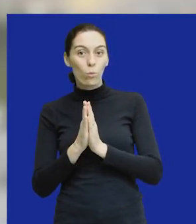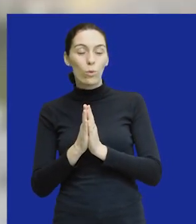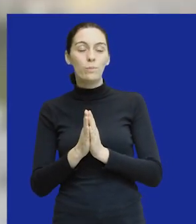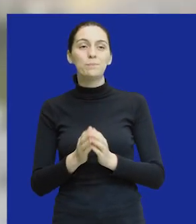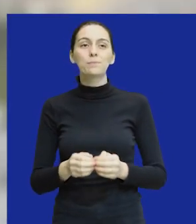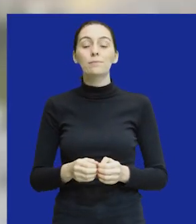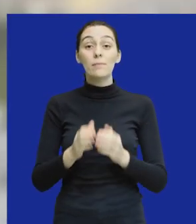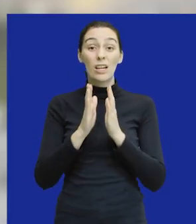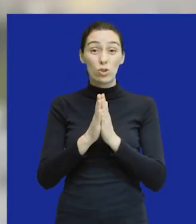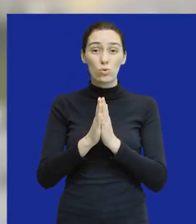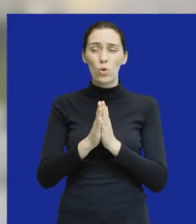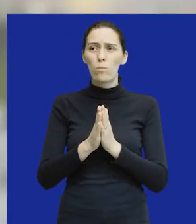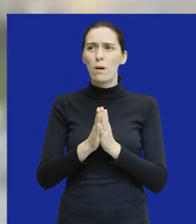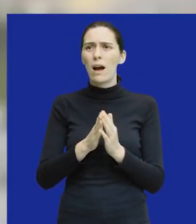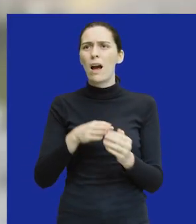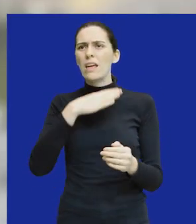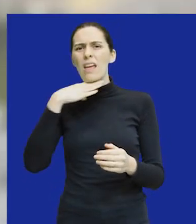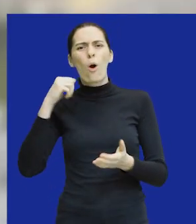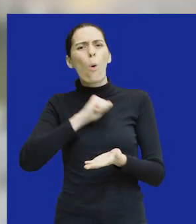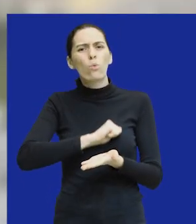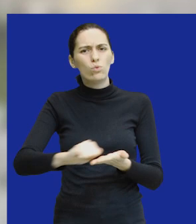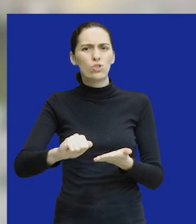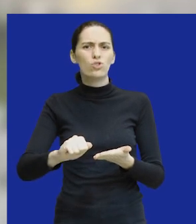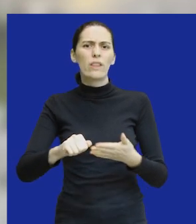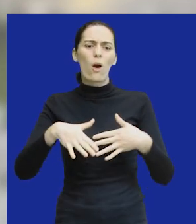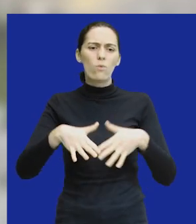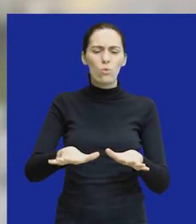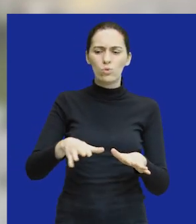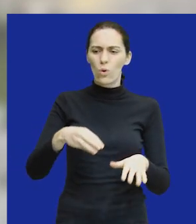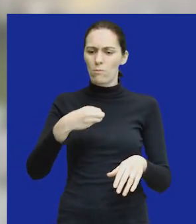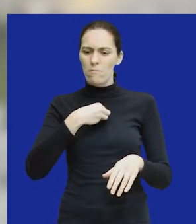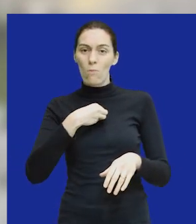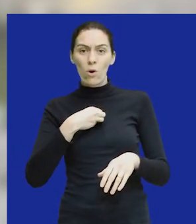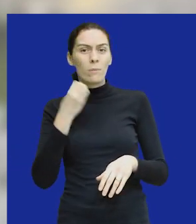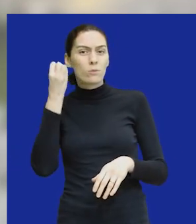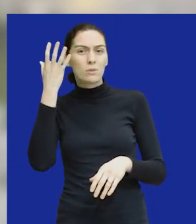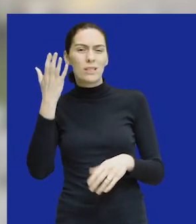dosta devastirana u ljudskom i moralnom smislu i nije imala